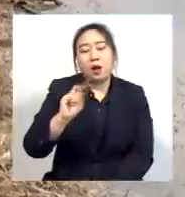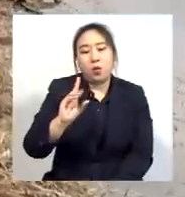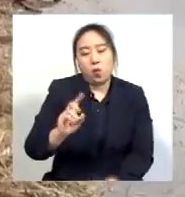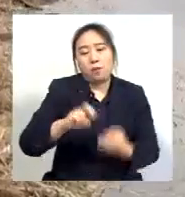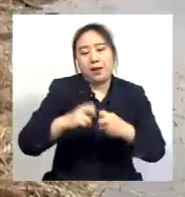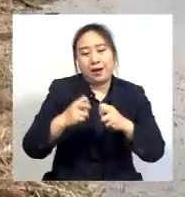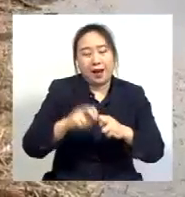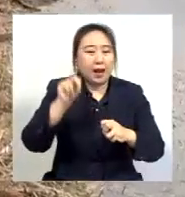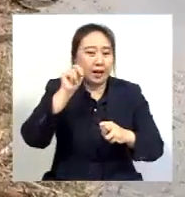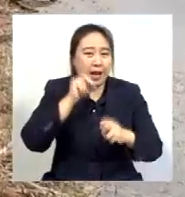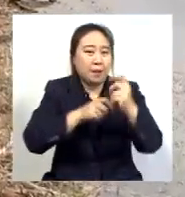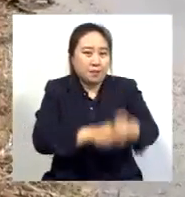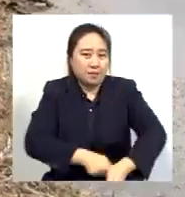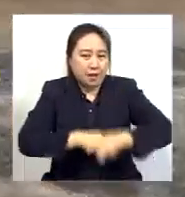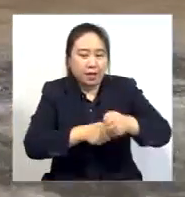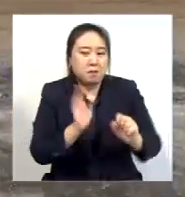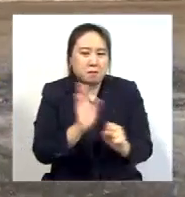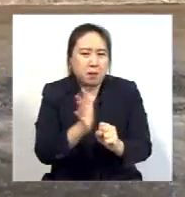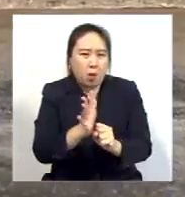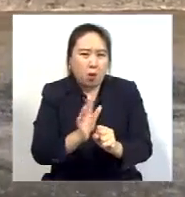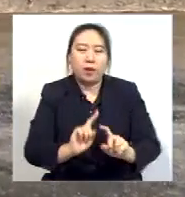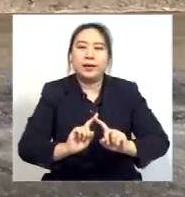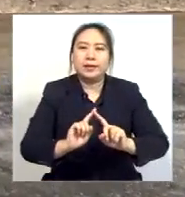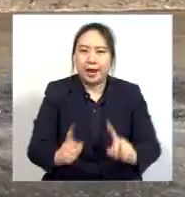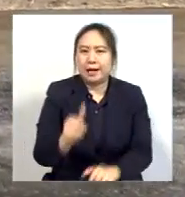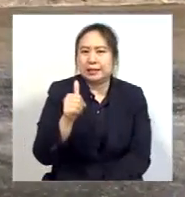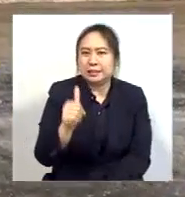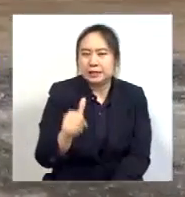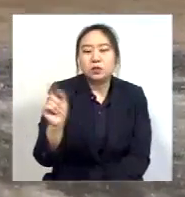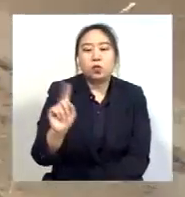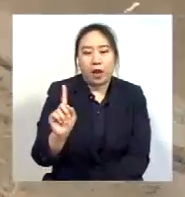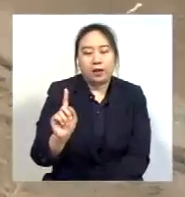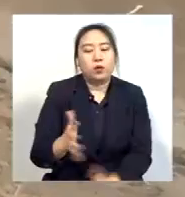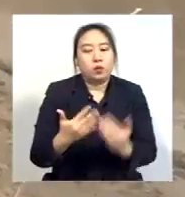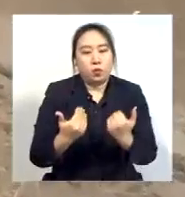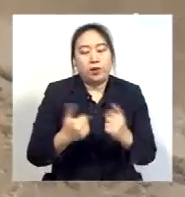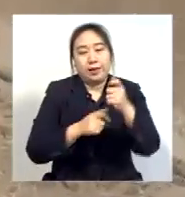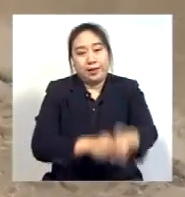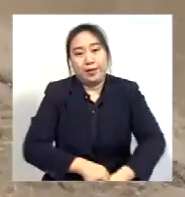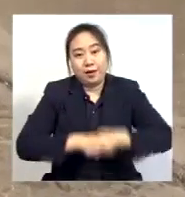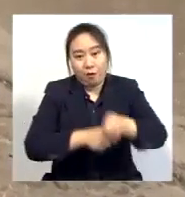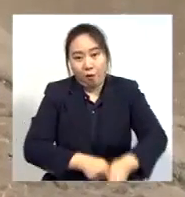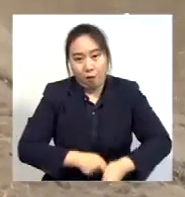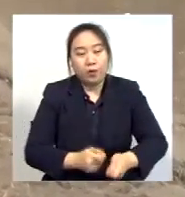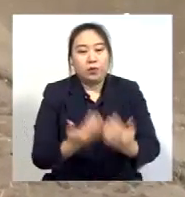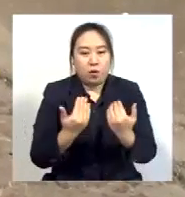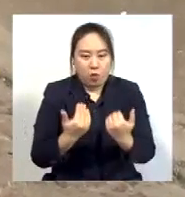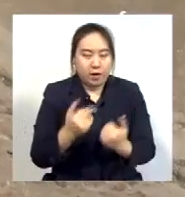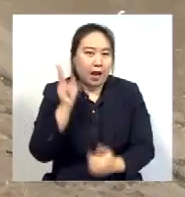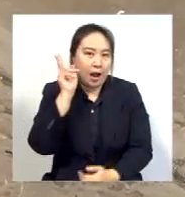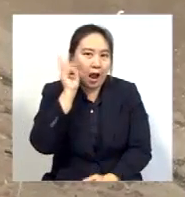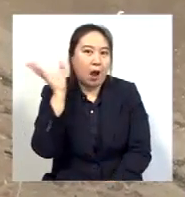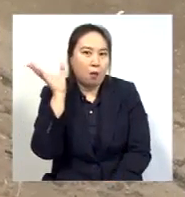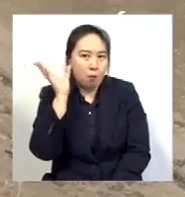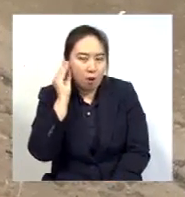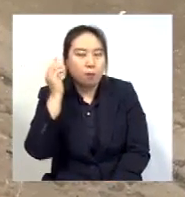ขาดแคลนน้ำในภาคการเกษตรแต่ว่าข้อดีอย่างหนึ่งนะคะทางผู้ว่าบอกว่าตอนนี้เกษตรกรในพื้นที่เนี่ยส่วนใหญ่รู้ข่าวรู้